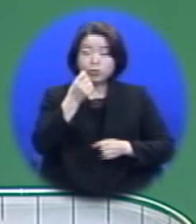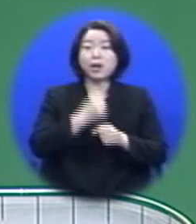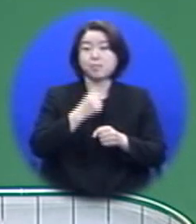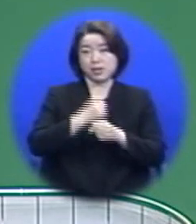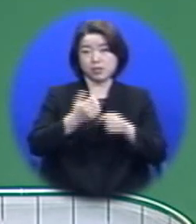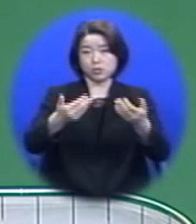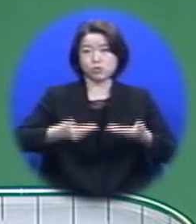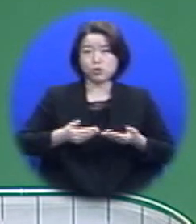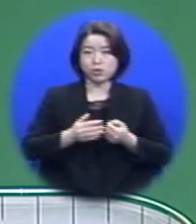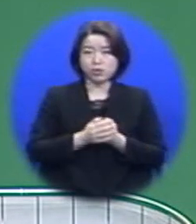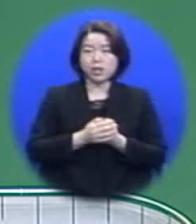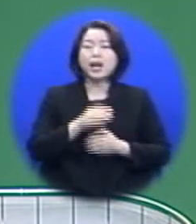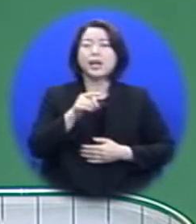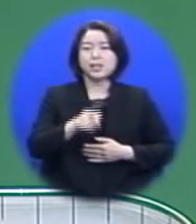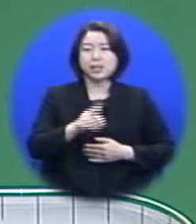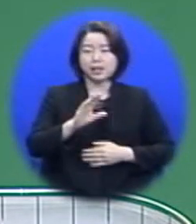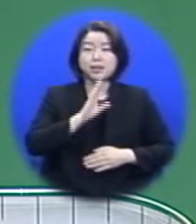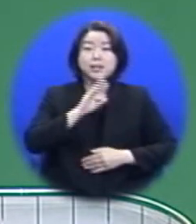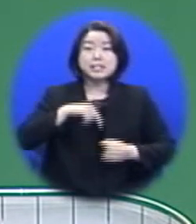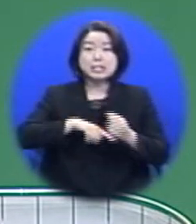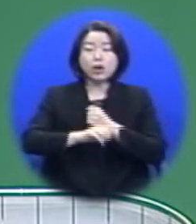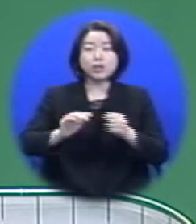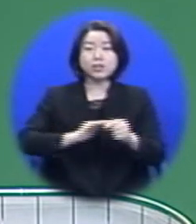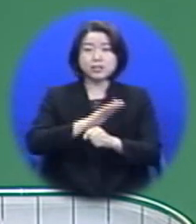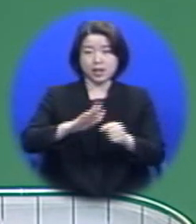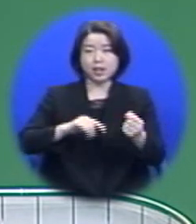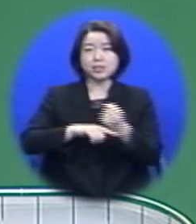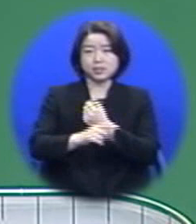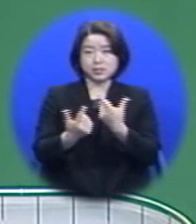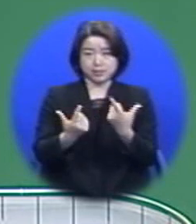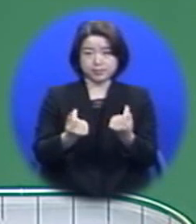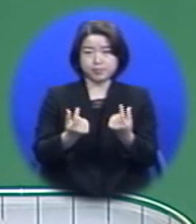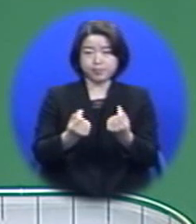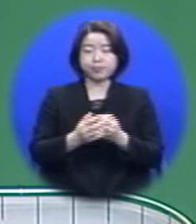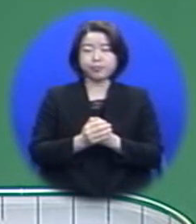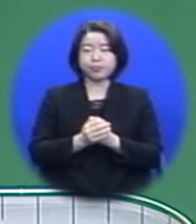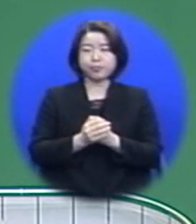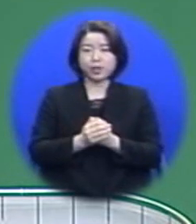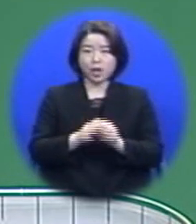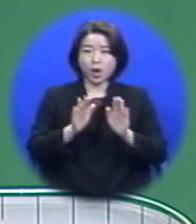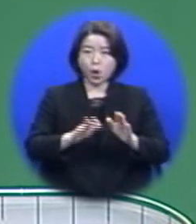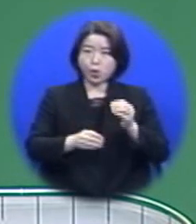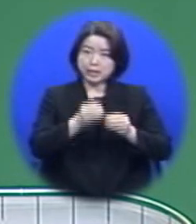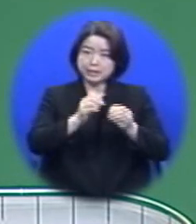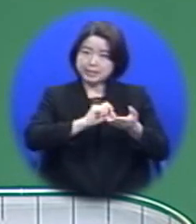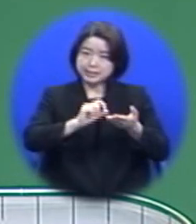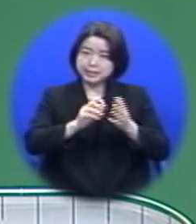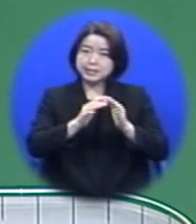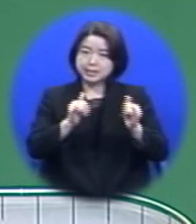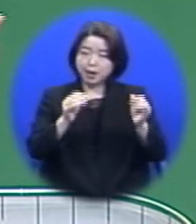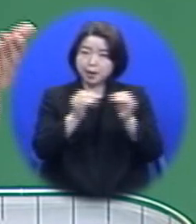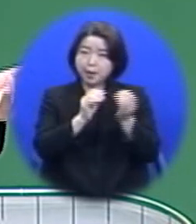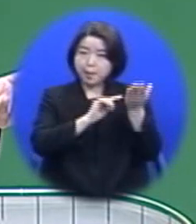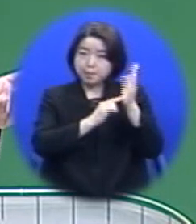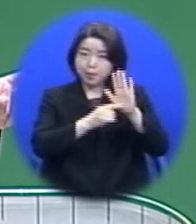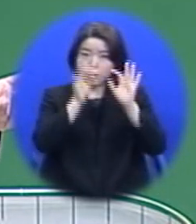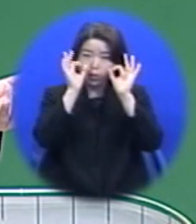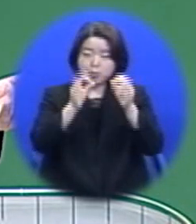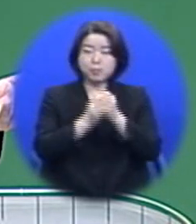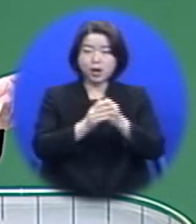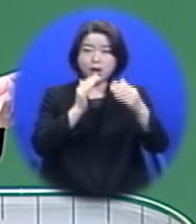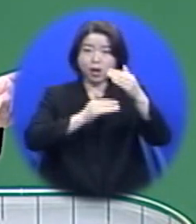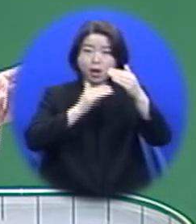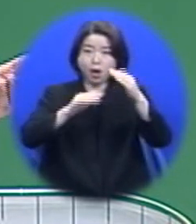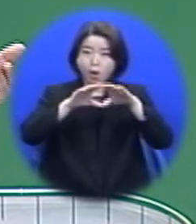정의를 사랑하시는 겁니다 또 하나님은 오늘 시편기자 표현대로 말하면 공평의 기초를